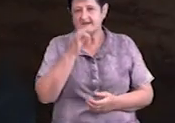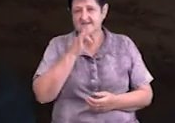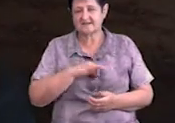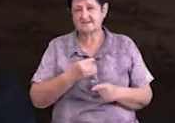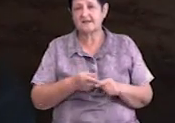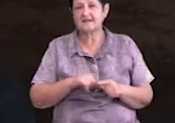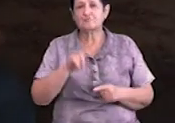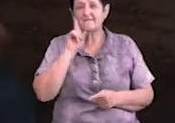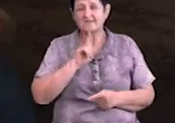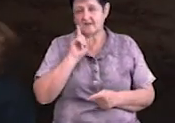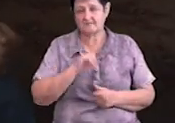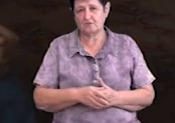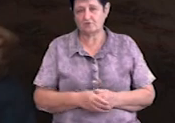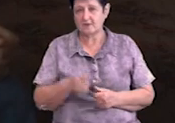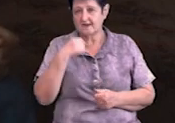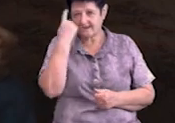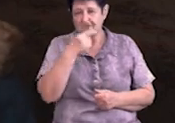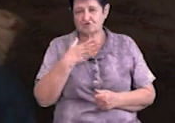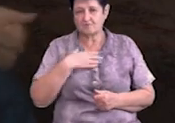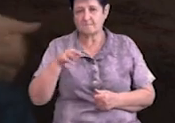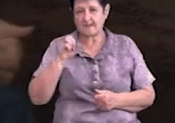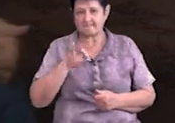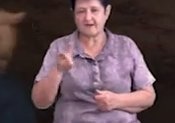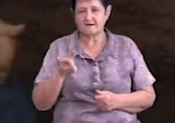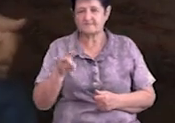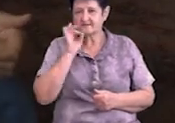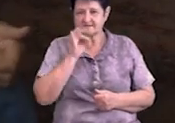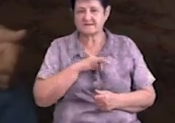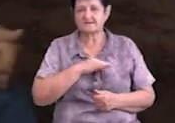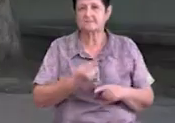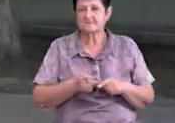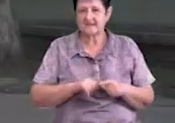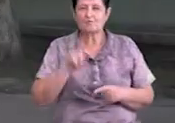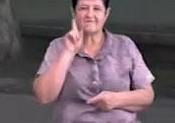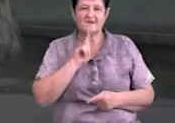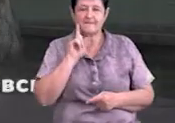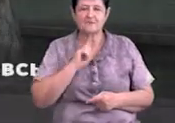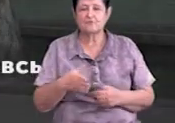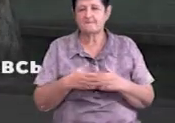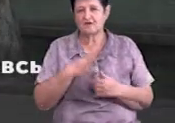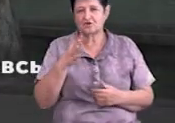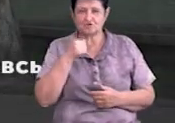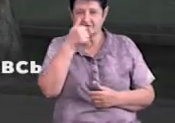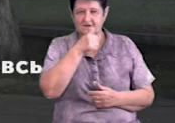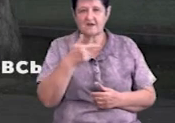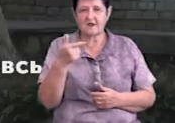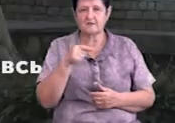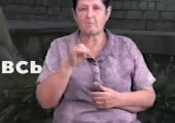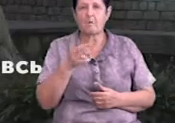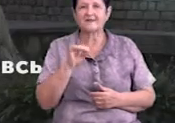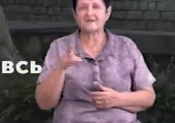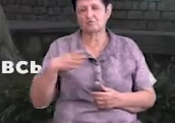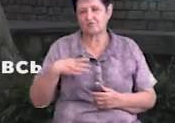временно. Лично мені мер сказав, що це временно. Майже 4 роки Ганна Порцянко вимушена